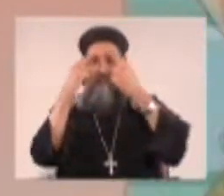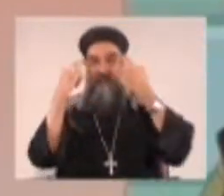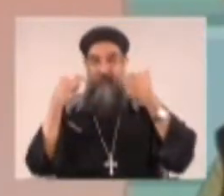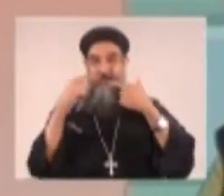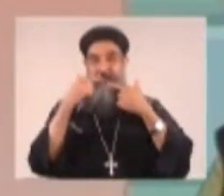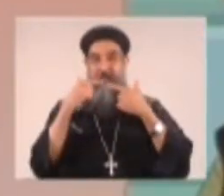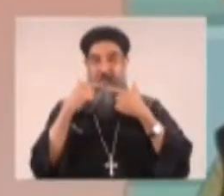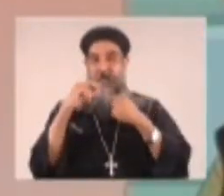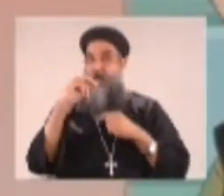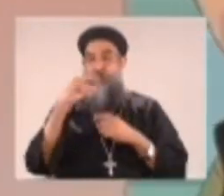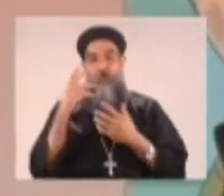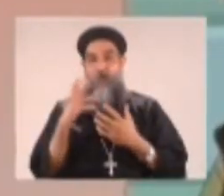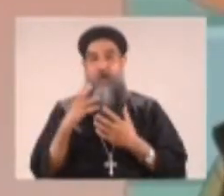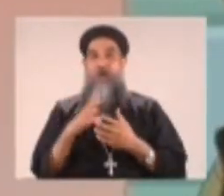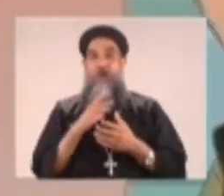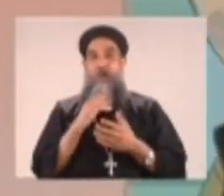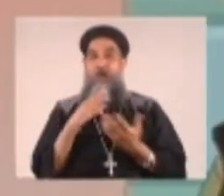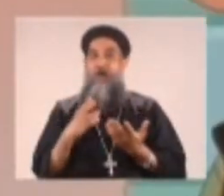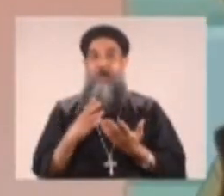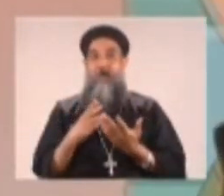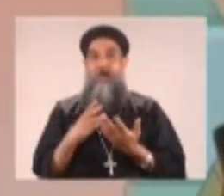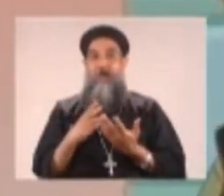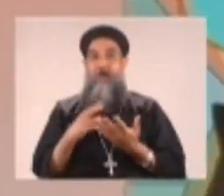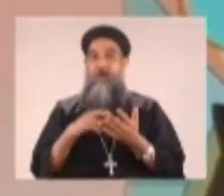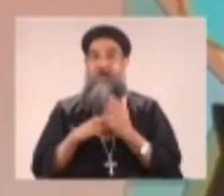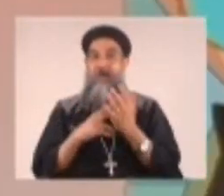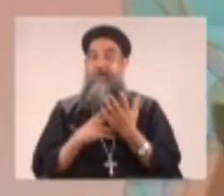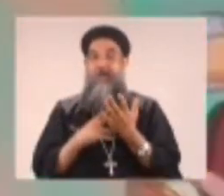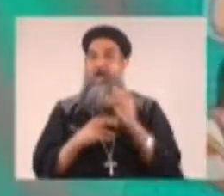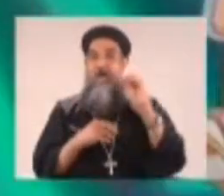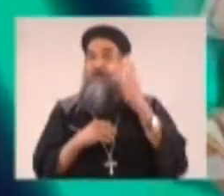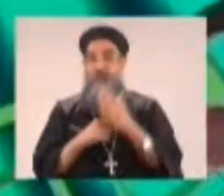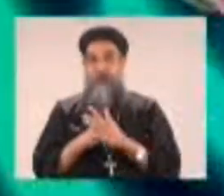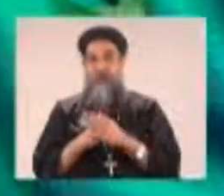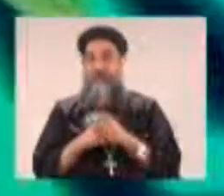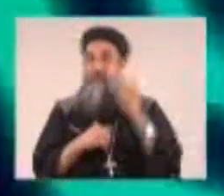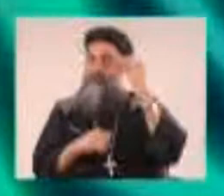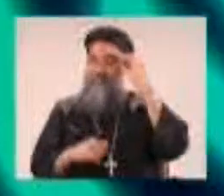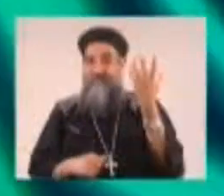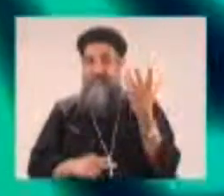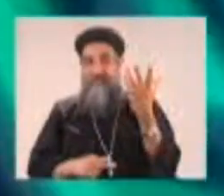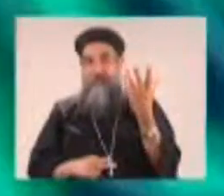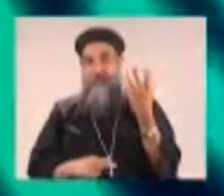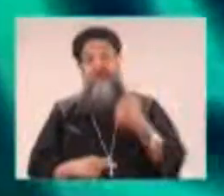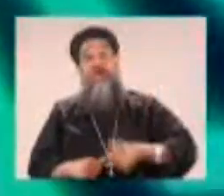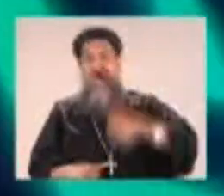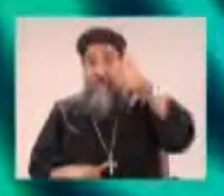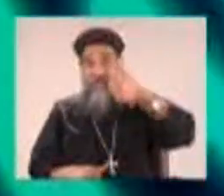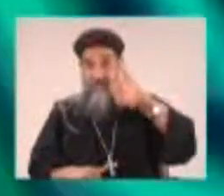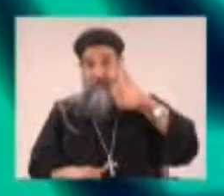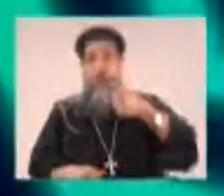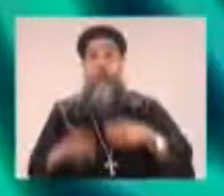وسبي، وسألك بابا وقال في إيه، أحسن حاجة